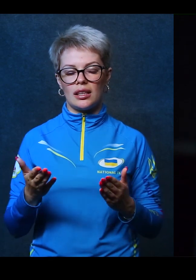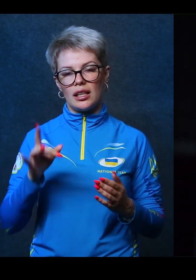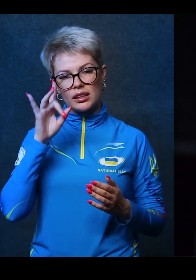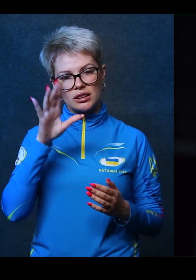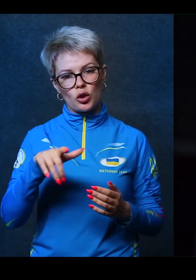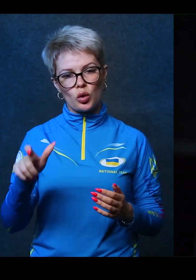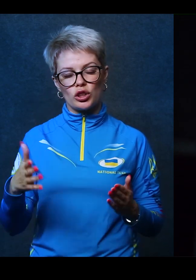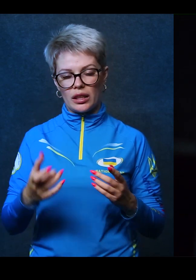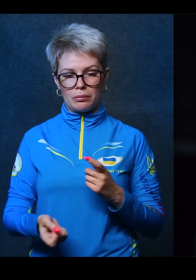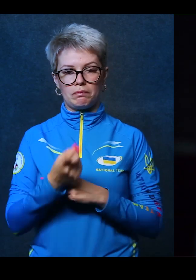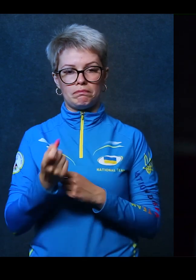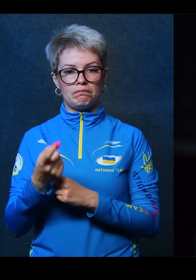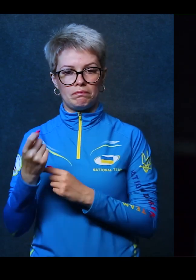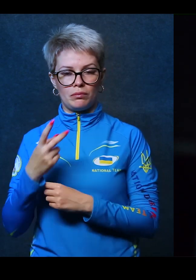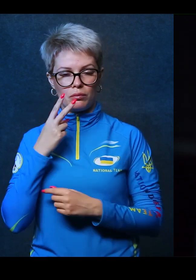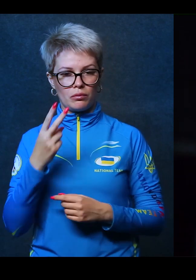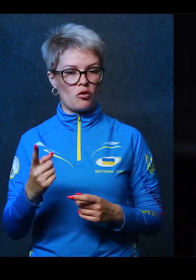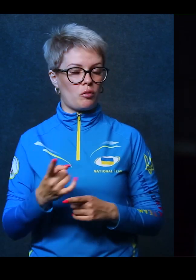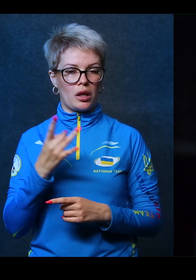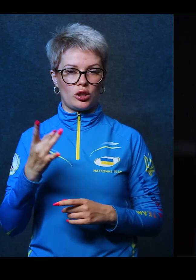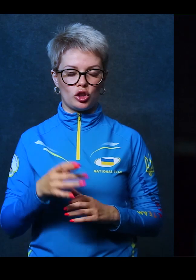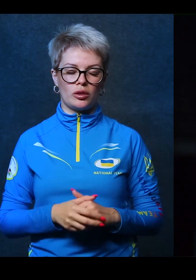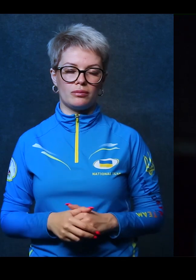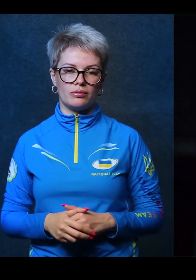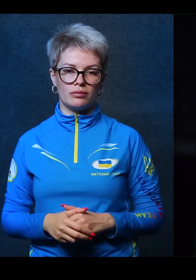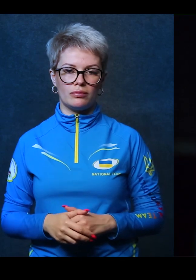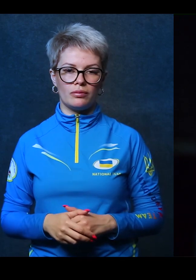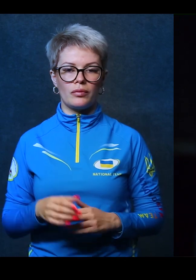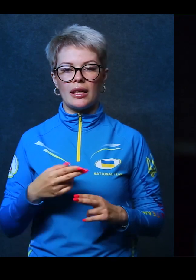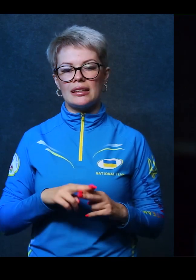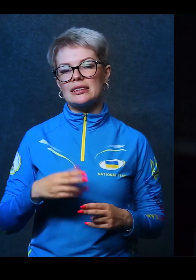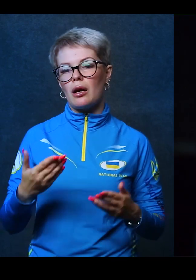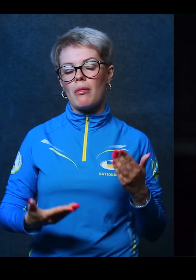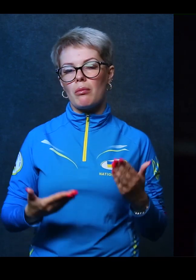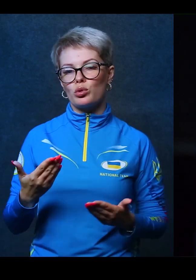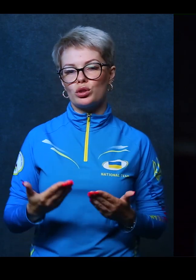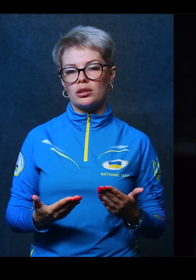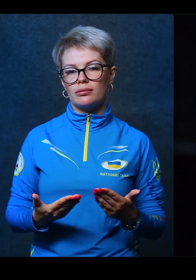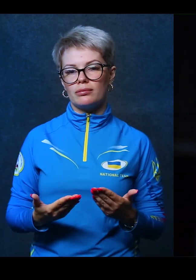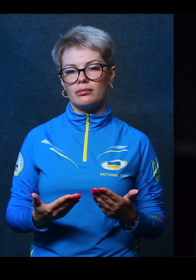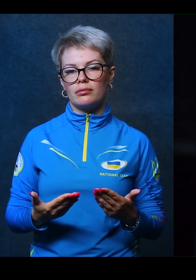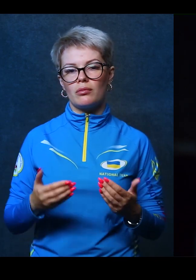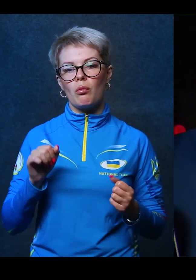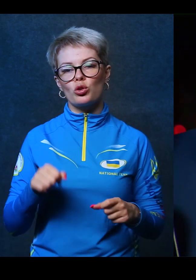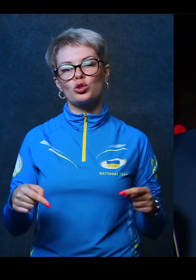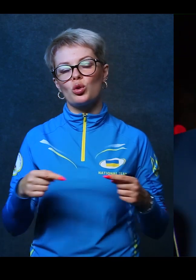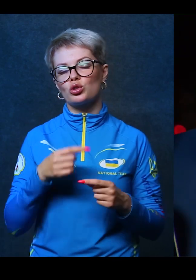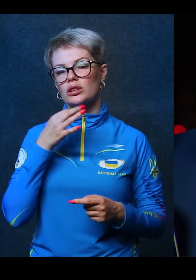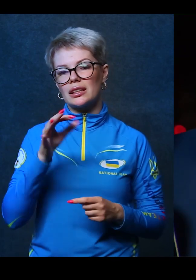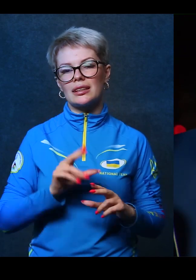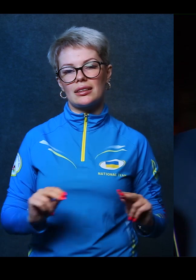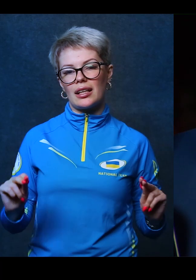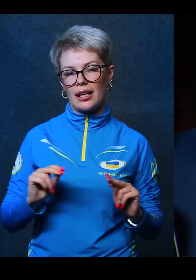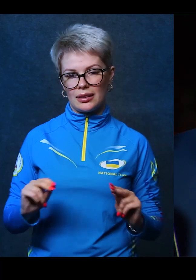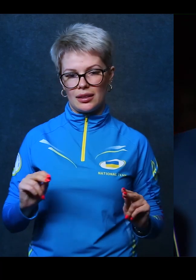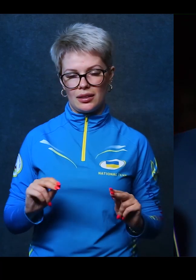зірочки, яких відкрили вперше? Ну, це, мабуть, можуть точно сказати